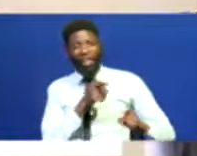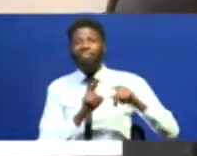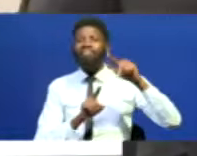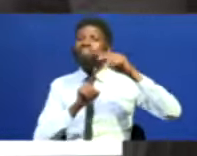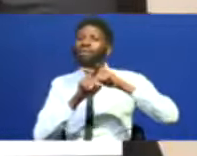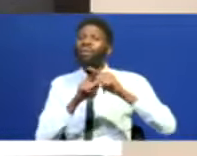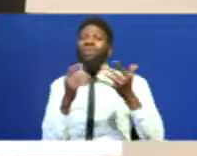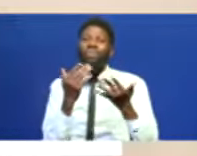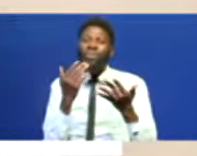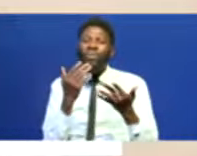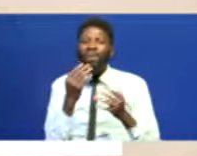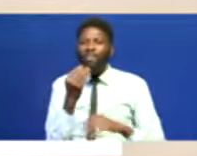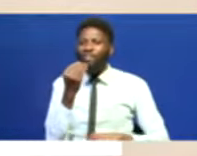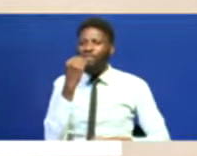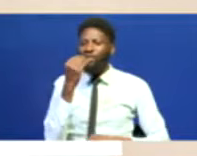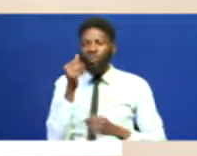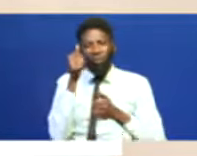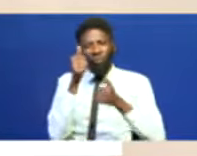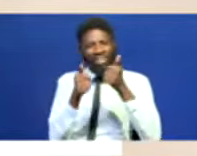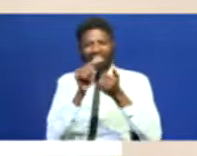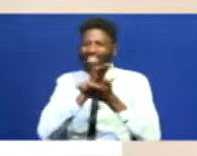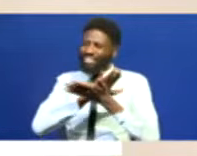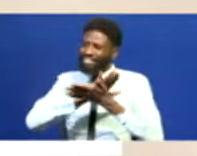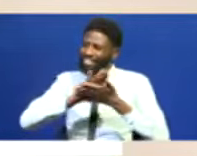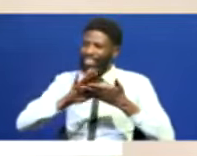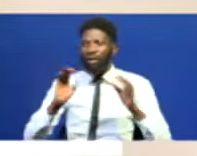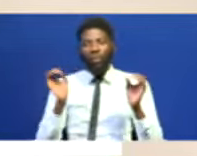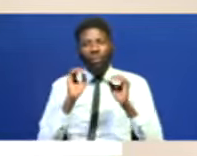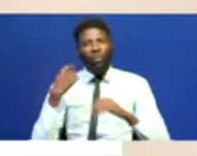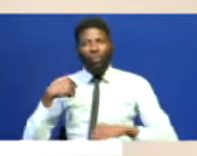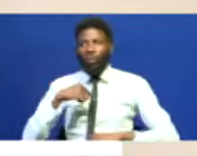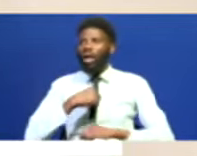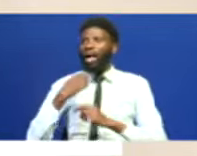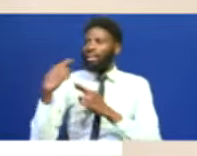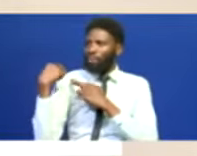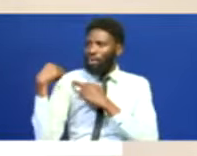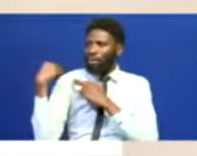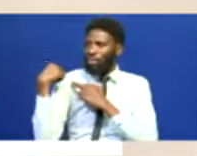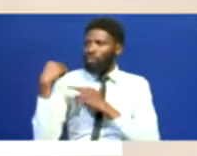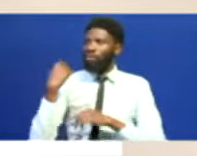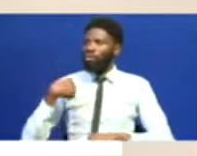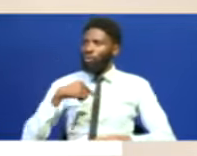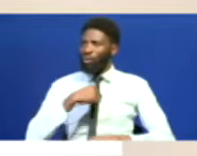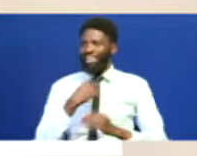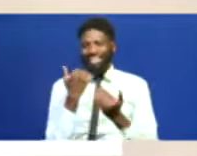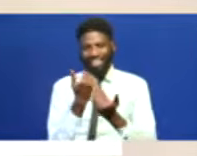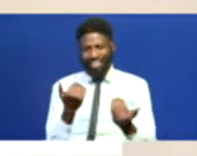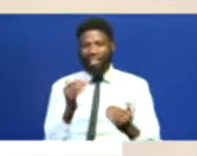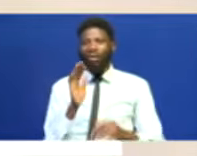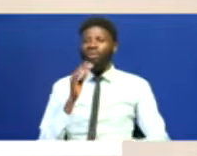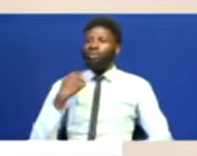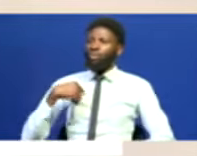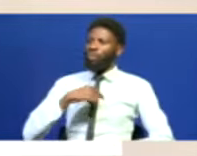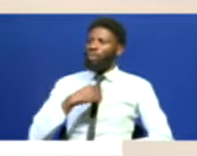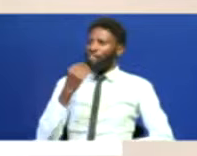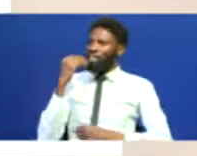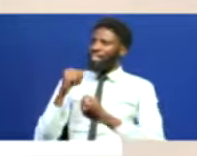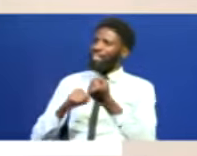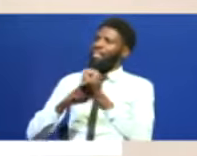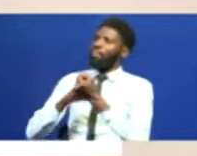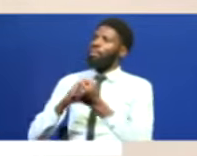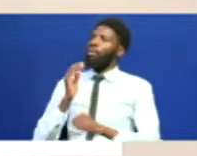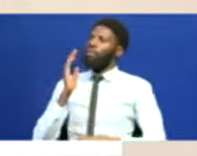So we are taking responsibility for some of that, and we will be feeding your children in school as part of our school feeding program.